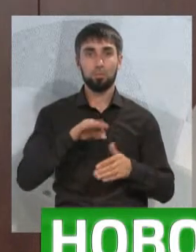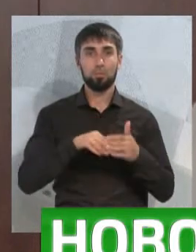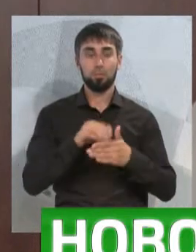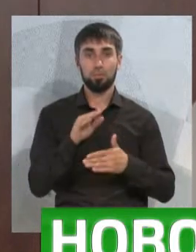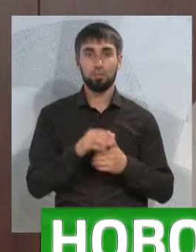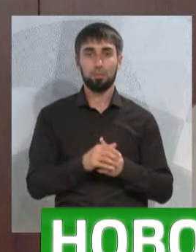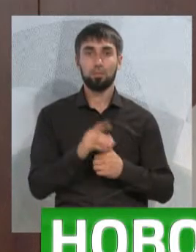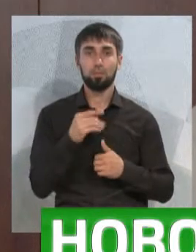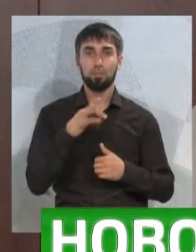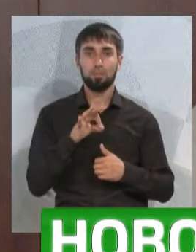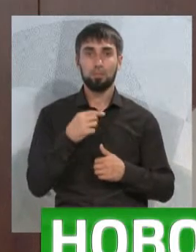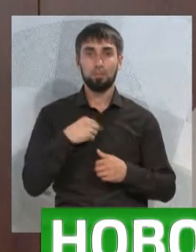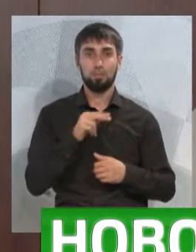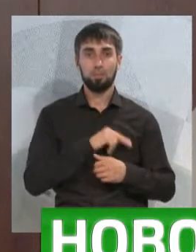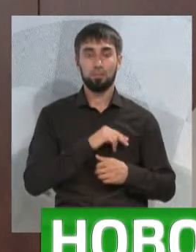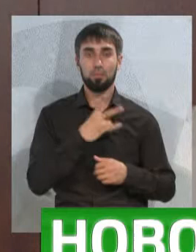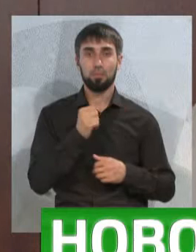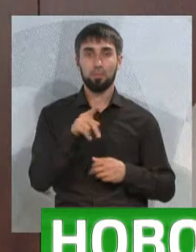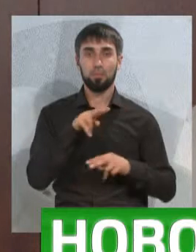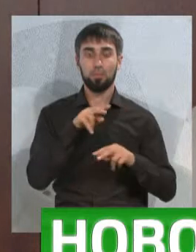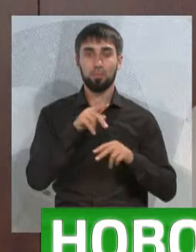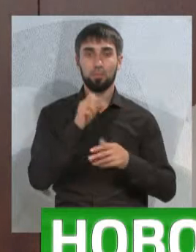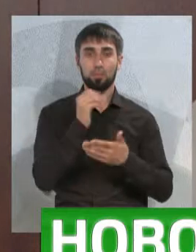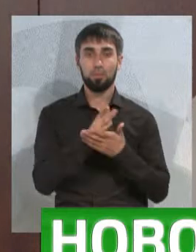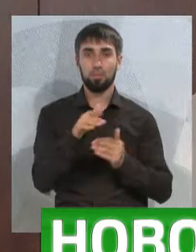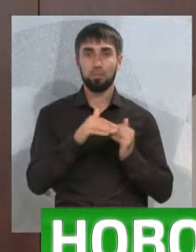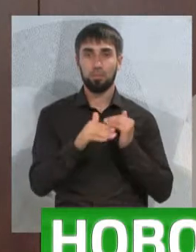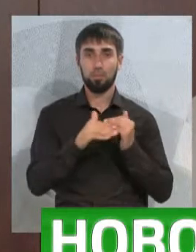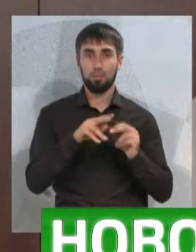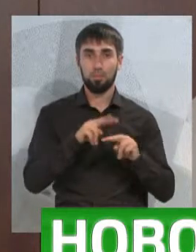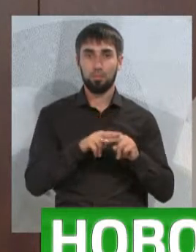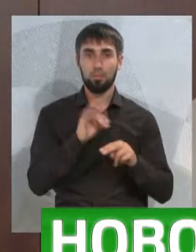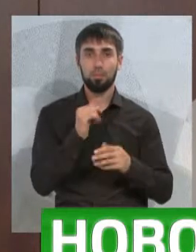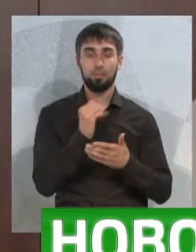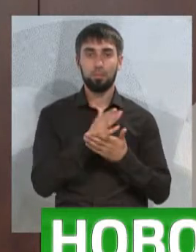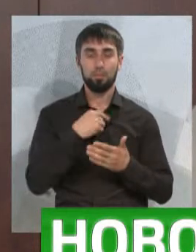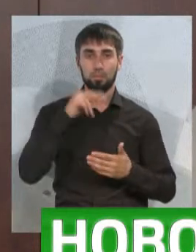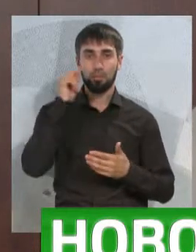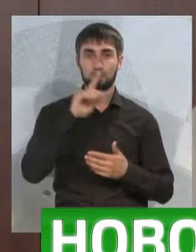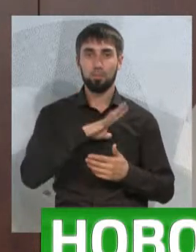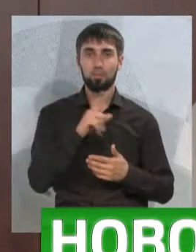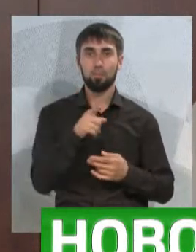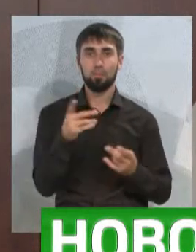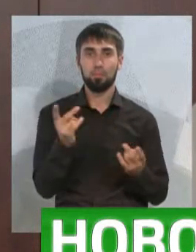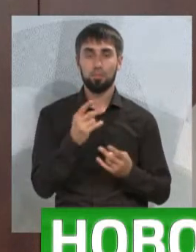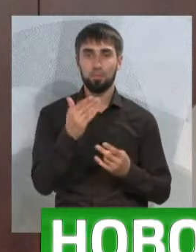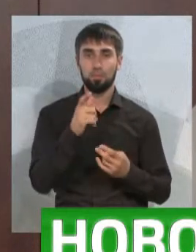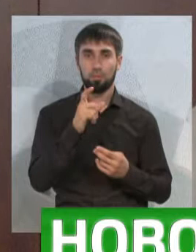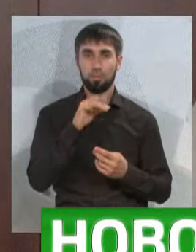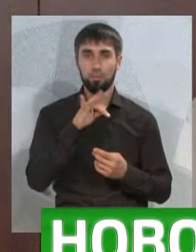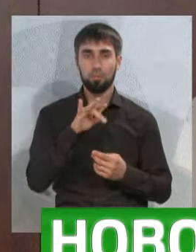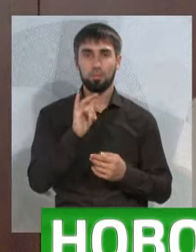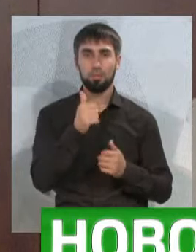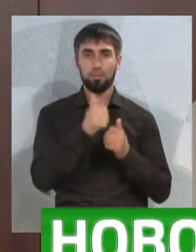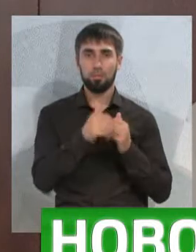эффективнее. Потому что мы работали прямо на территории, находясь там. Во-первых, изучили, что нужно инспекторам, потому что каждая территория